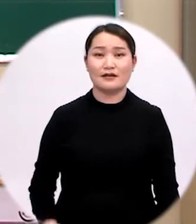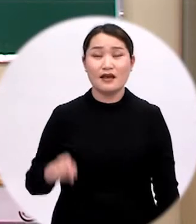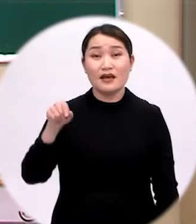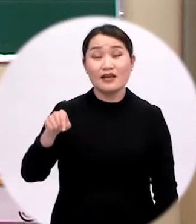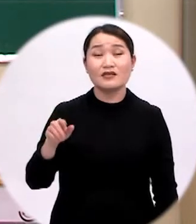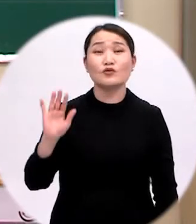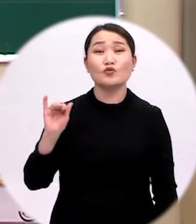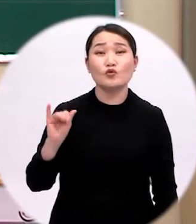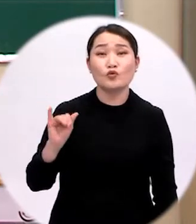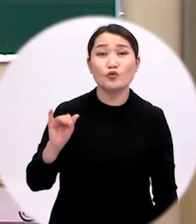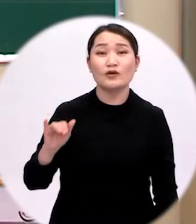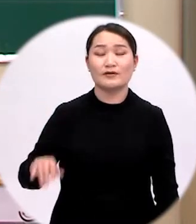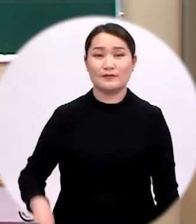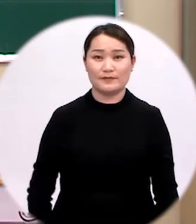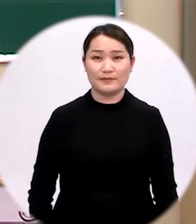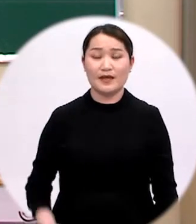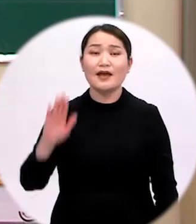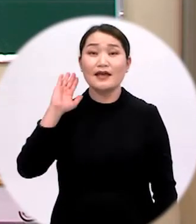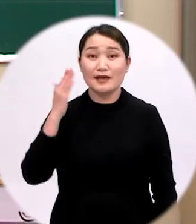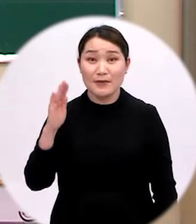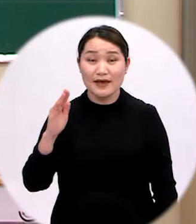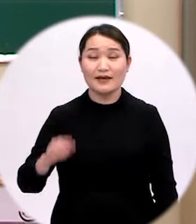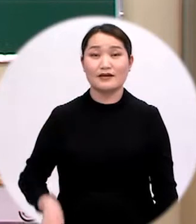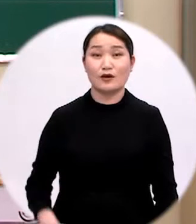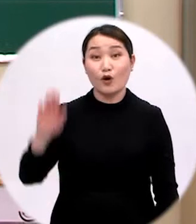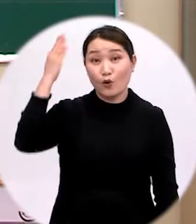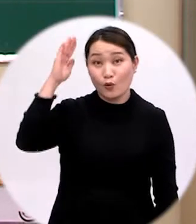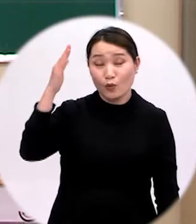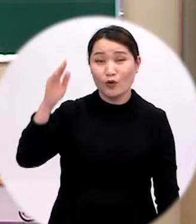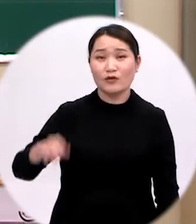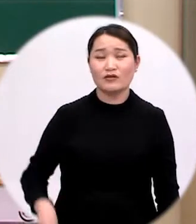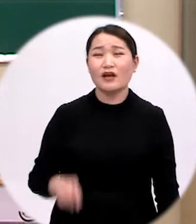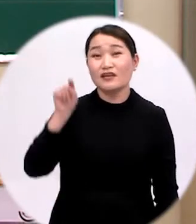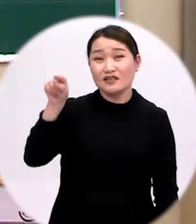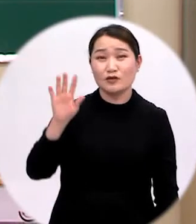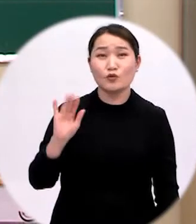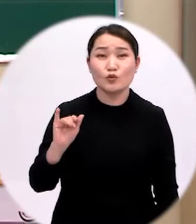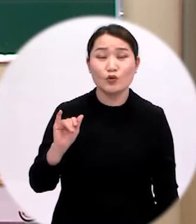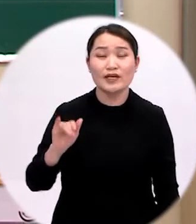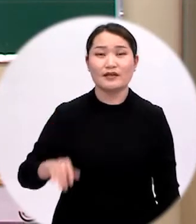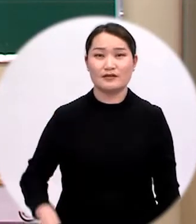юу вэ? Эмээ. Өвөө. Тэр юу вэ?